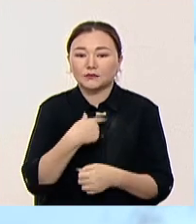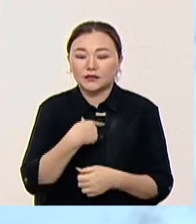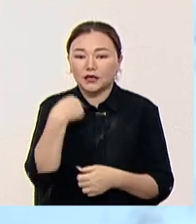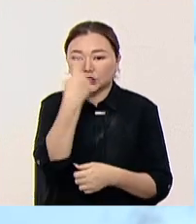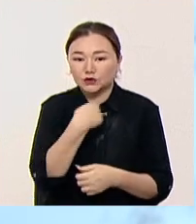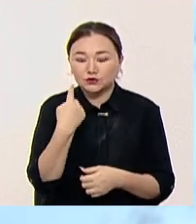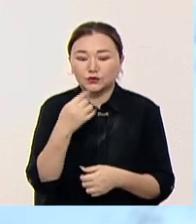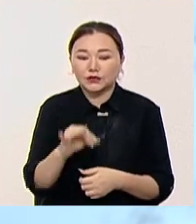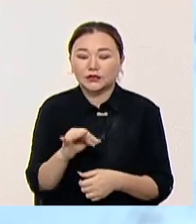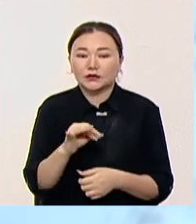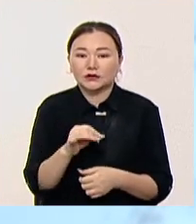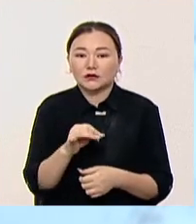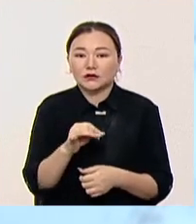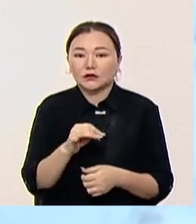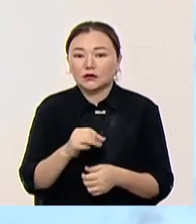лицу, и